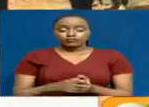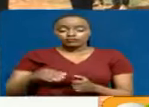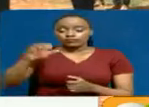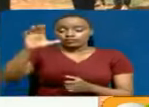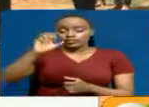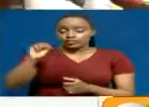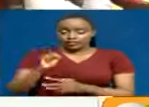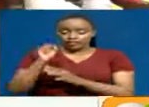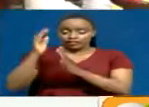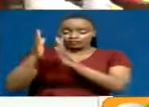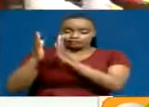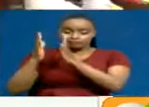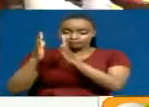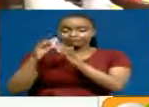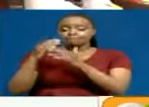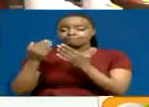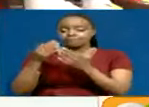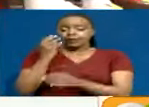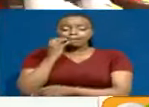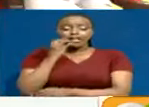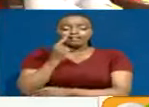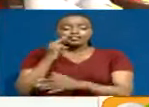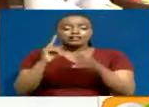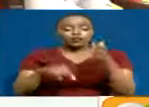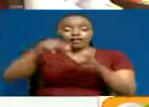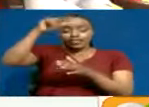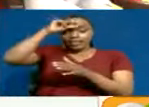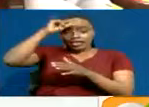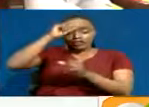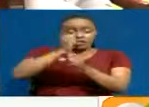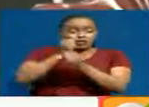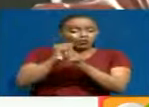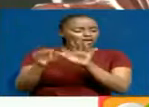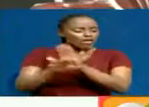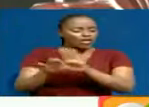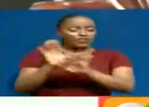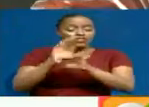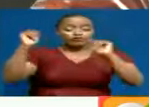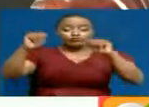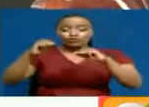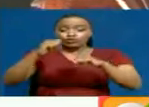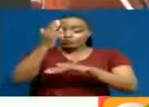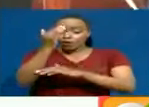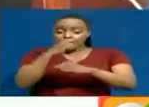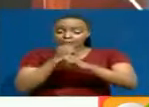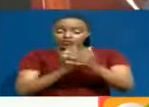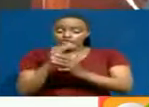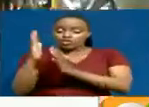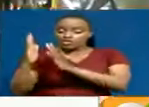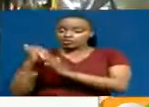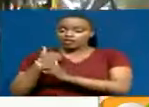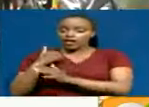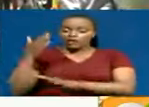Waziri wa usalama wa kitaifa Fred Matiang'i amesema kuwa serikali itafanya kila jitihada kuhakikisha hali ya